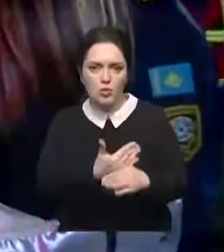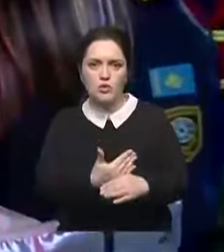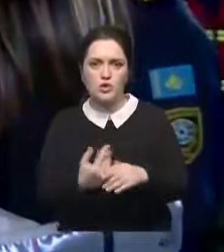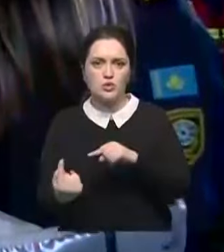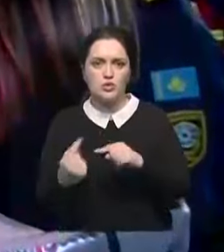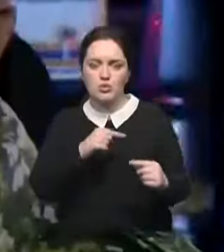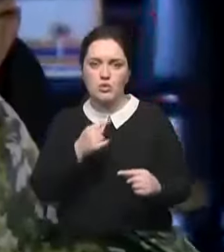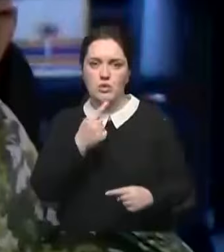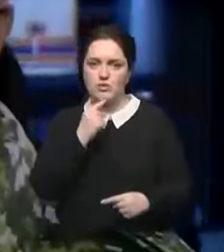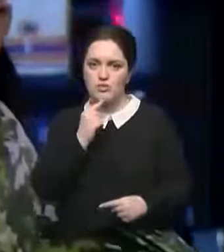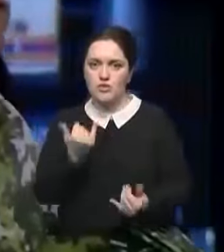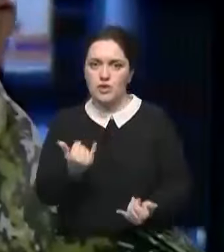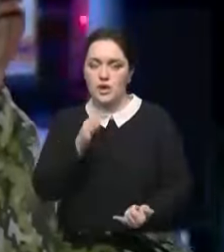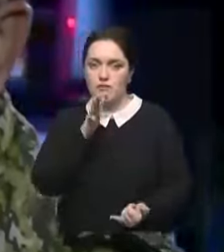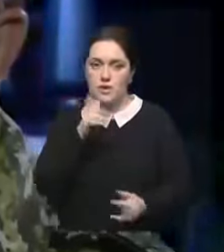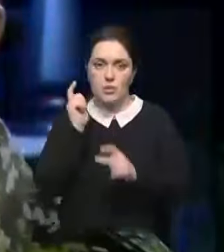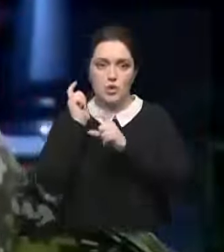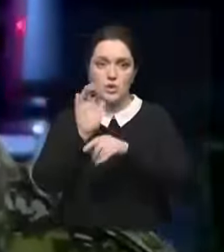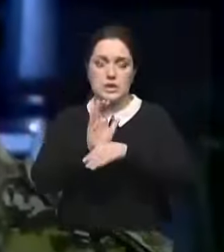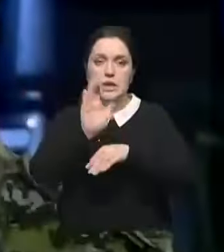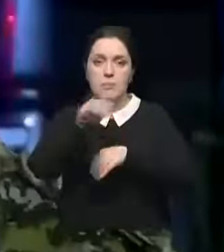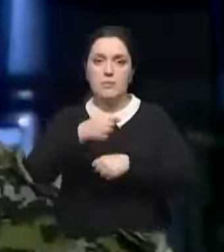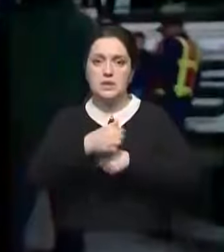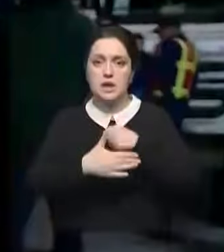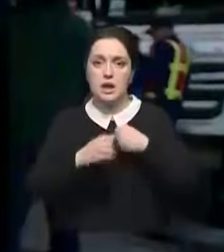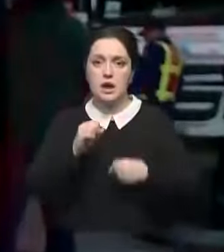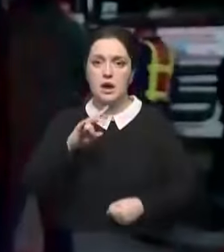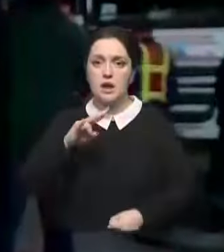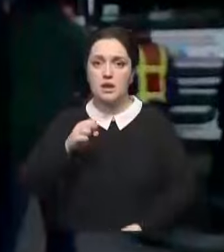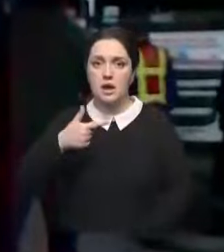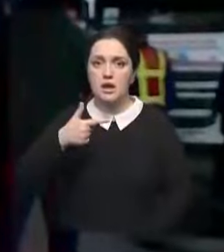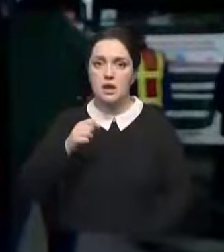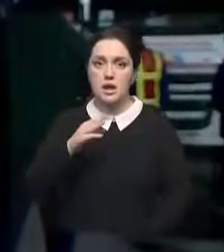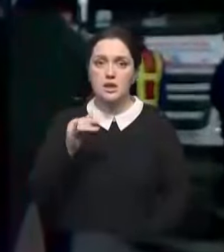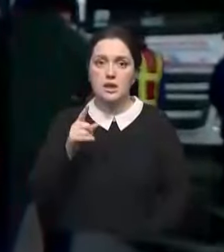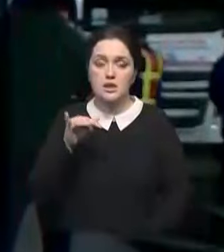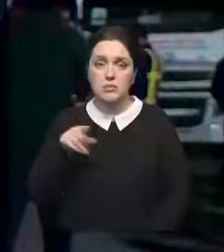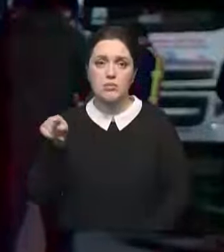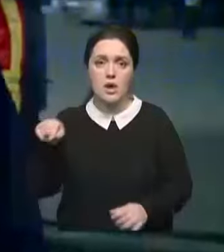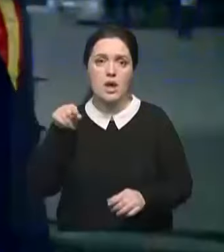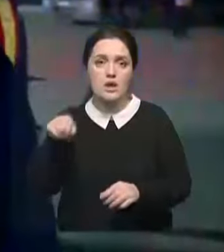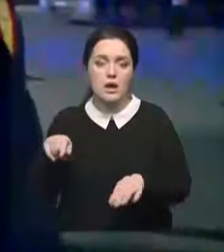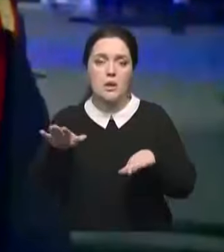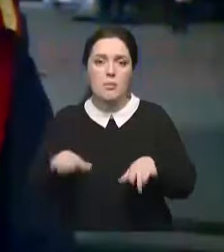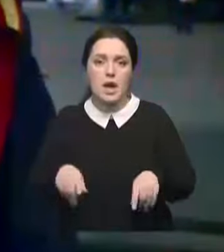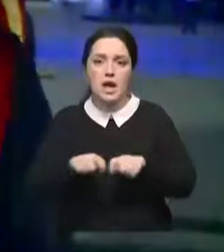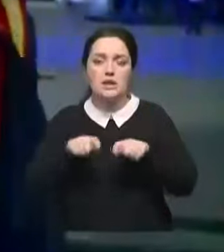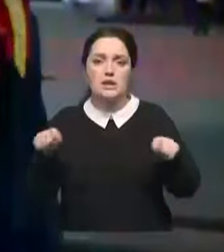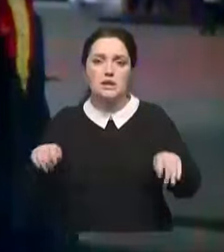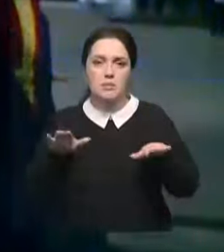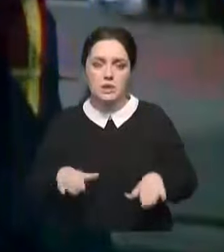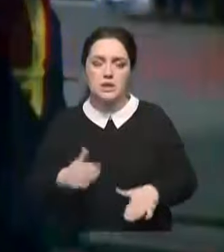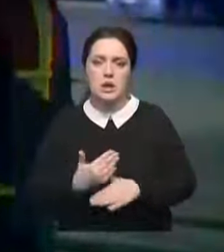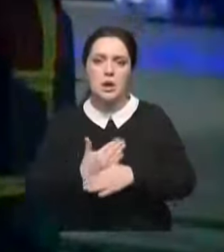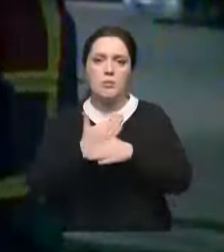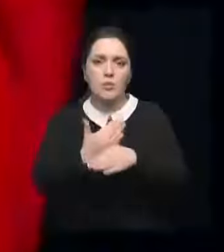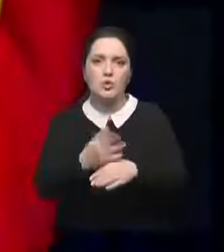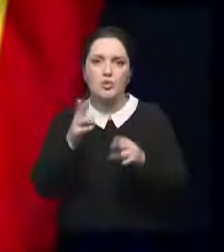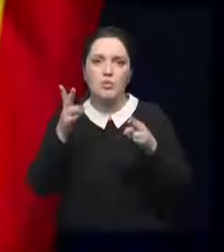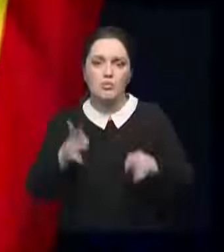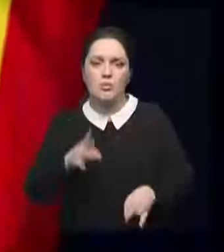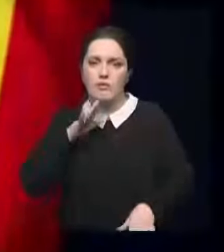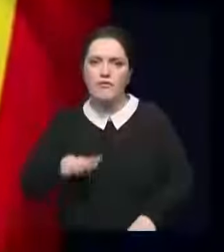другу в трудную минуту. Груз направили в центр Анахат Ахзым, на базе которого открыт пункт помощи пострадавшим от паводка, откуда